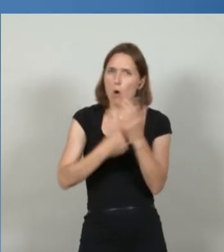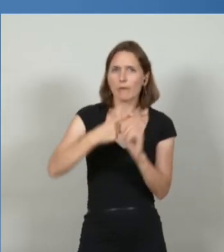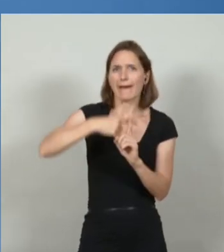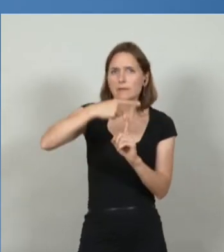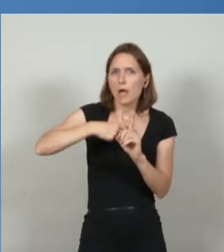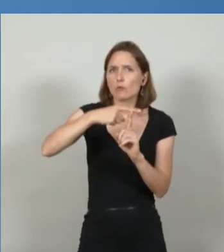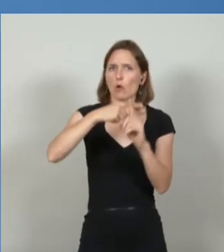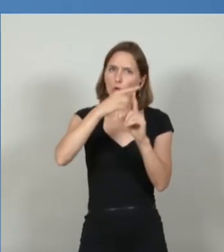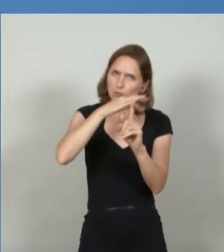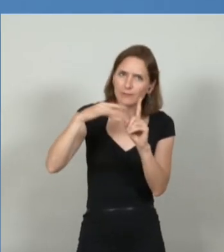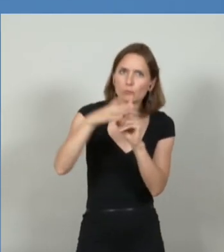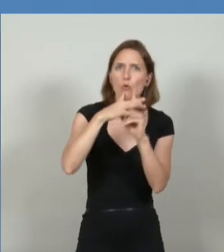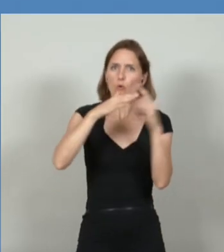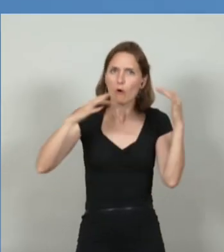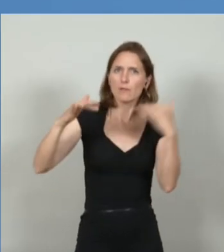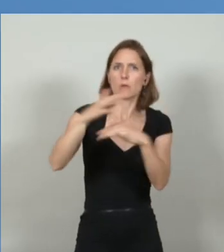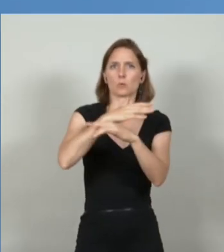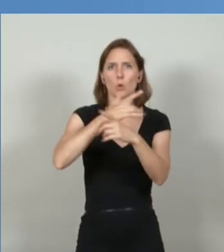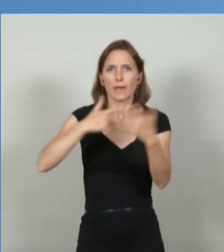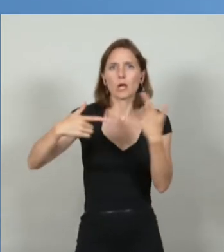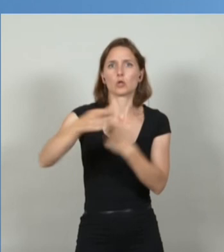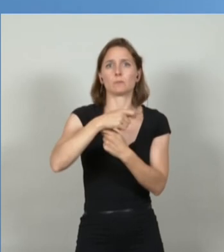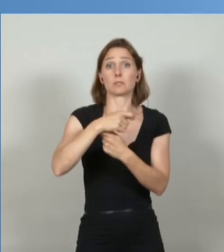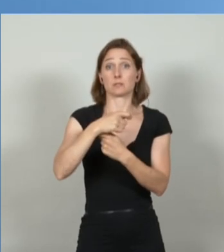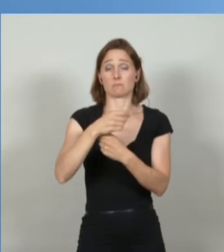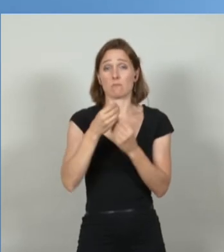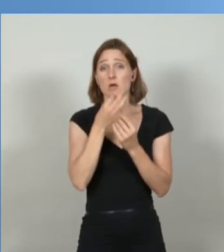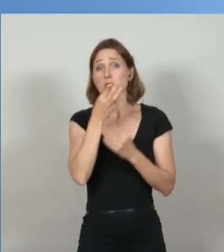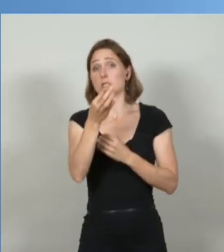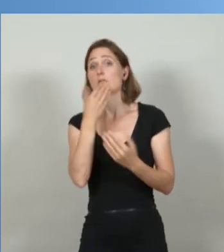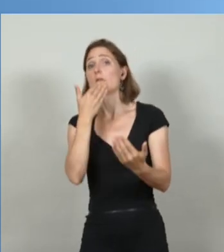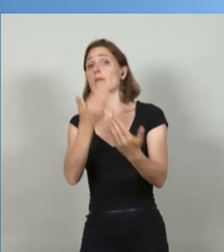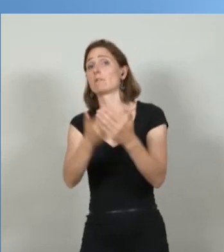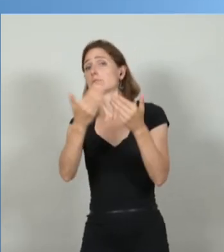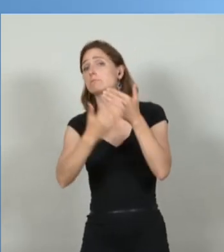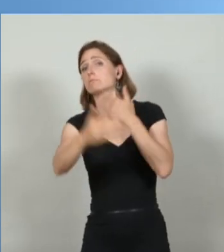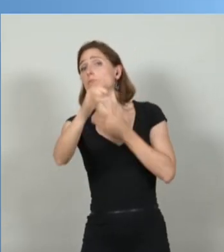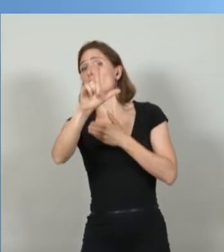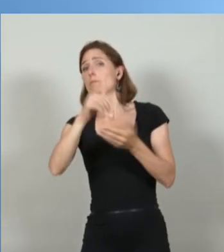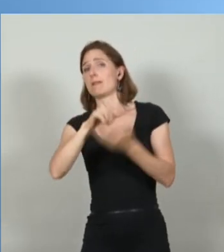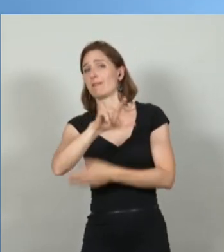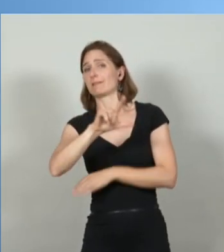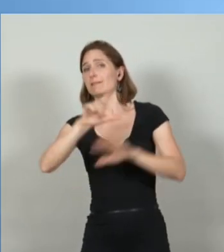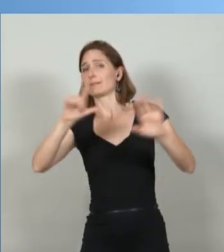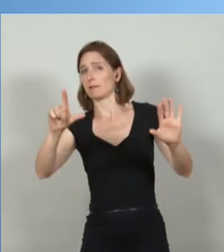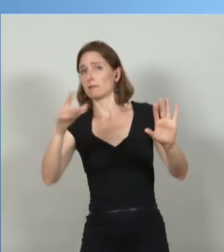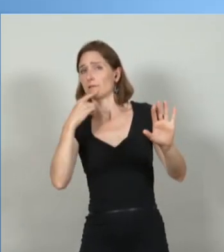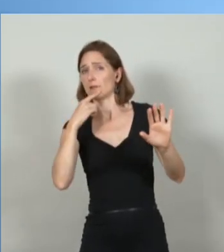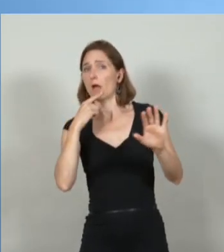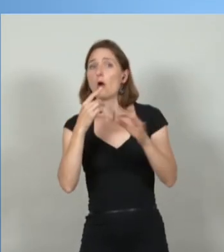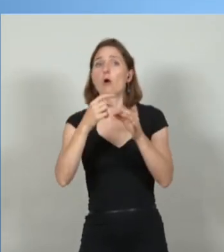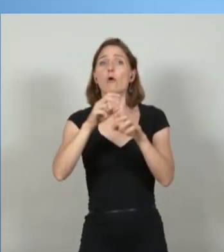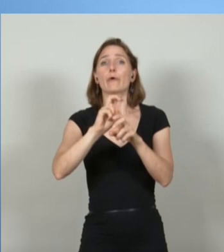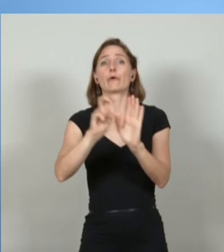ou environnementaux je vous donne rendez-vous en 2027 quand Grenoble présentera à 5 ans le